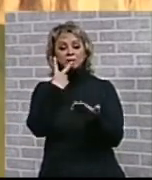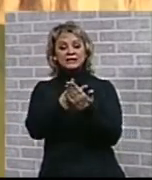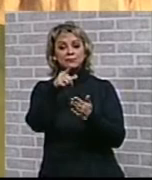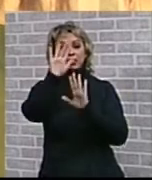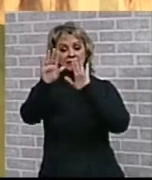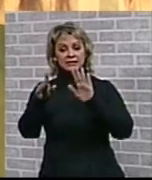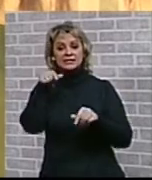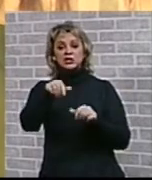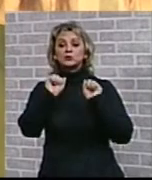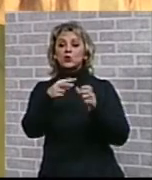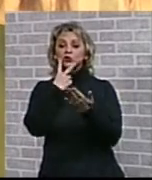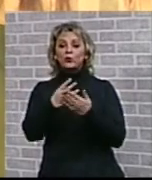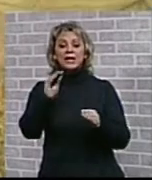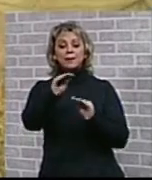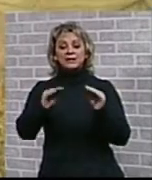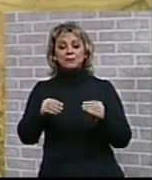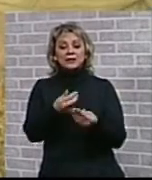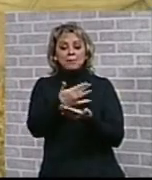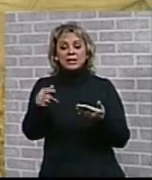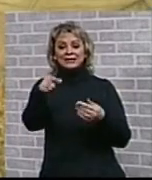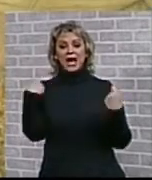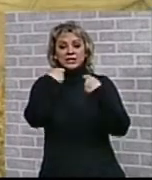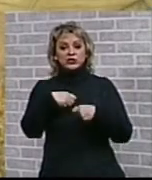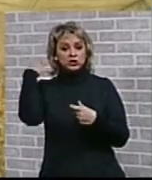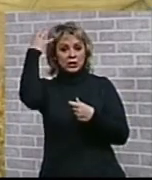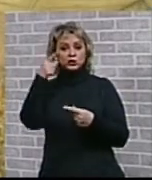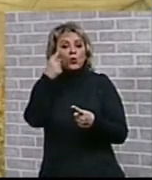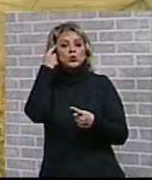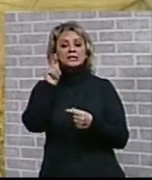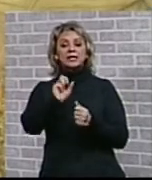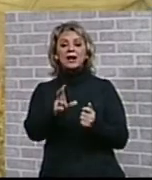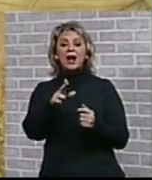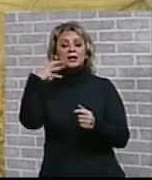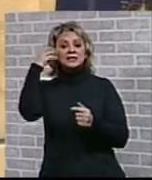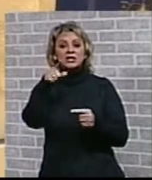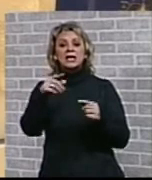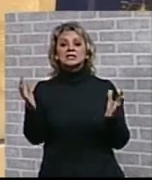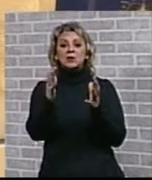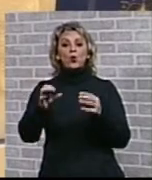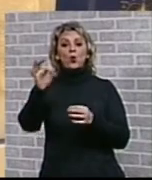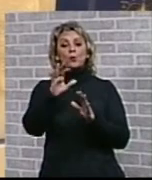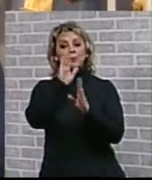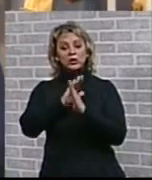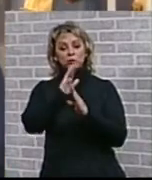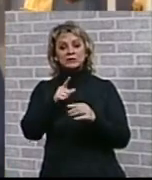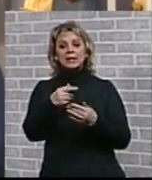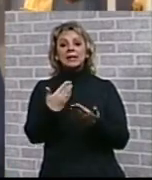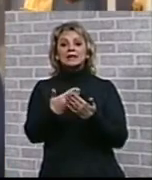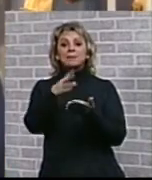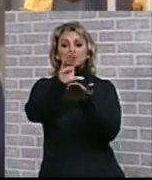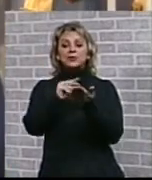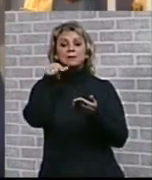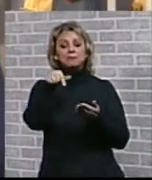экспозициям. Здесь можно увидеть предметы быта, одежду казаков и узнать, как казачество заботилось о природе. На примере